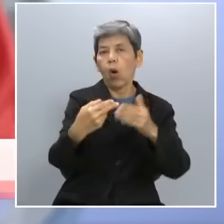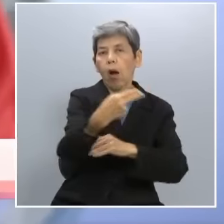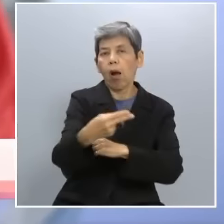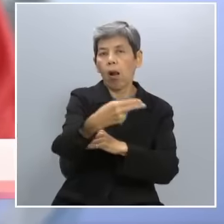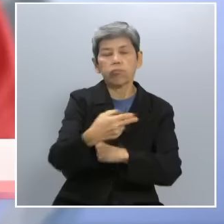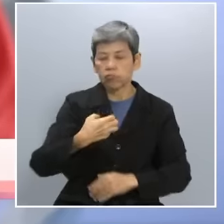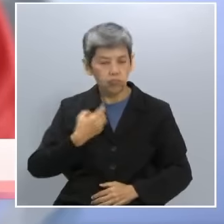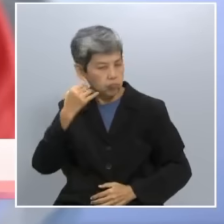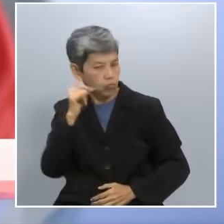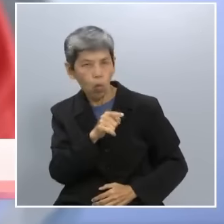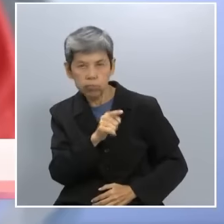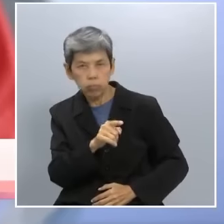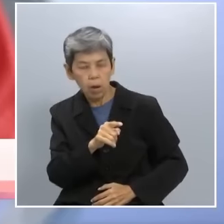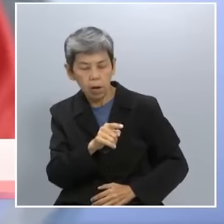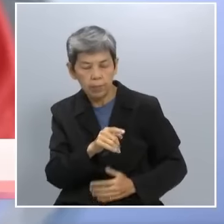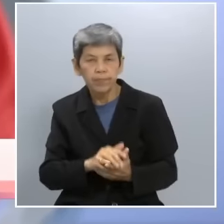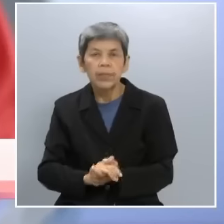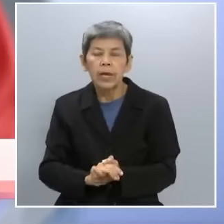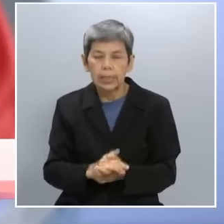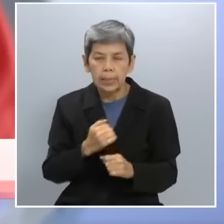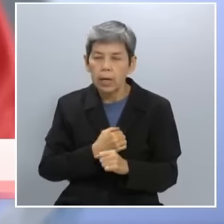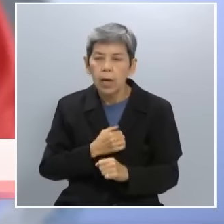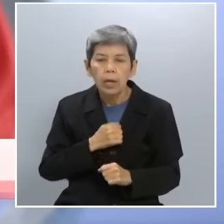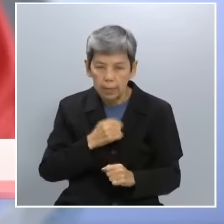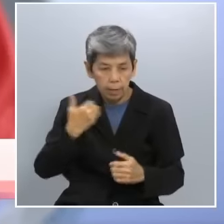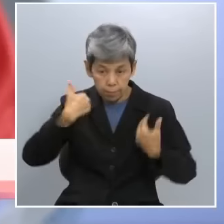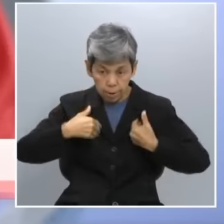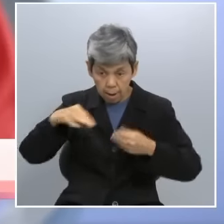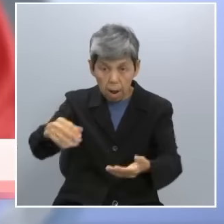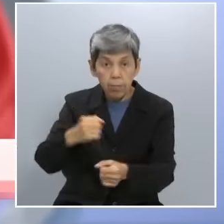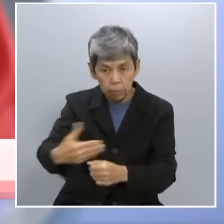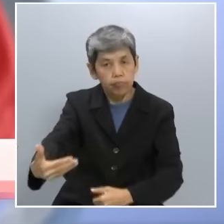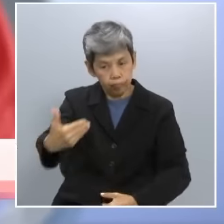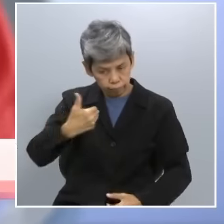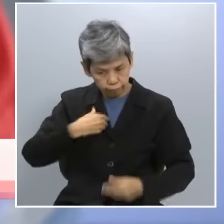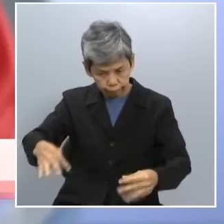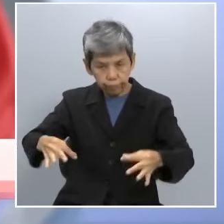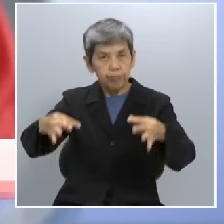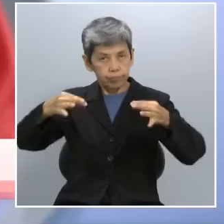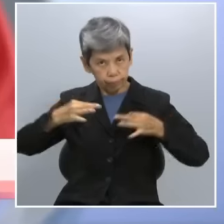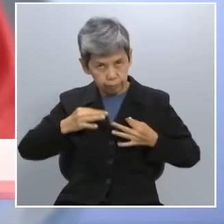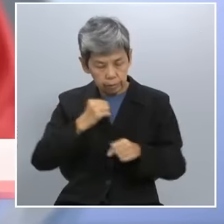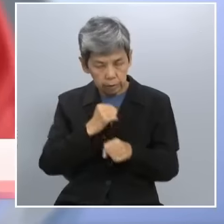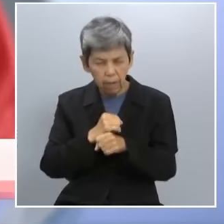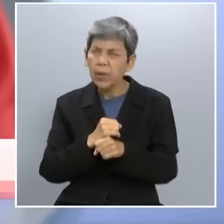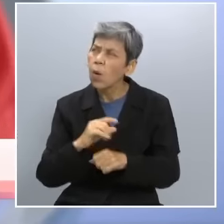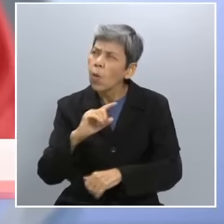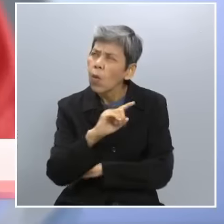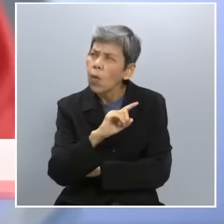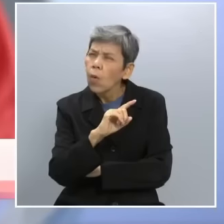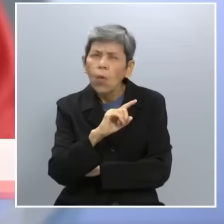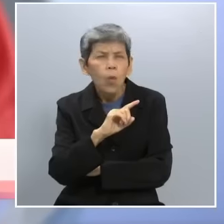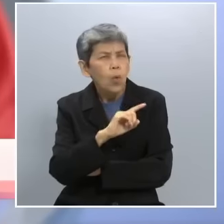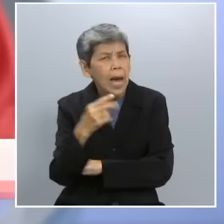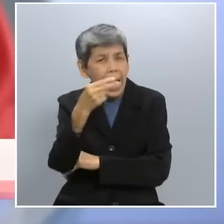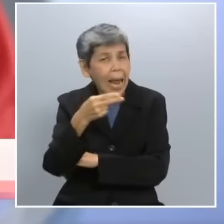อเขาไม่โทรเองนะคะเขาก็นัดกันเองกับทางไรเดอร์กับหลานเนี่ยแหละค่ะที่ส่งเอกสารให้แล้ววันที่ทาง